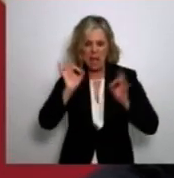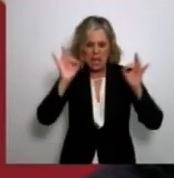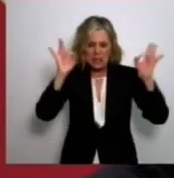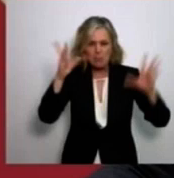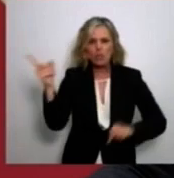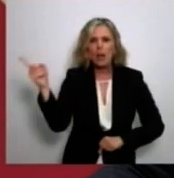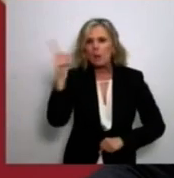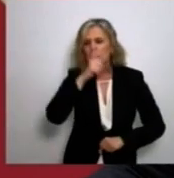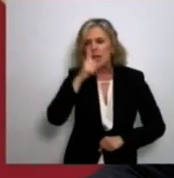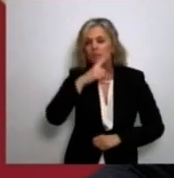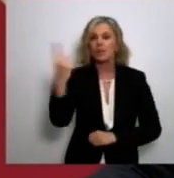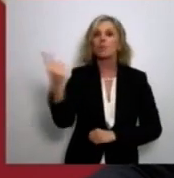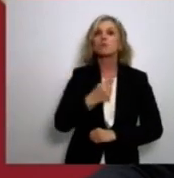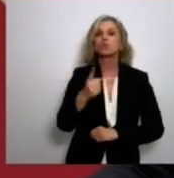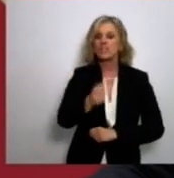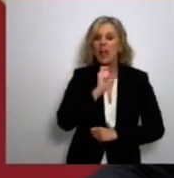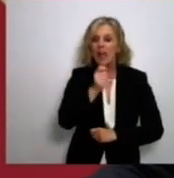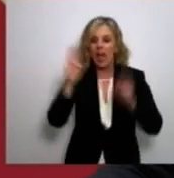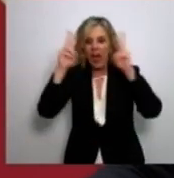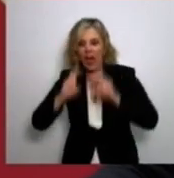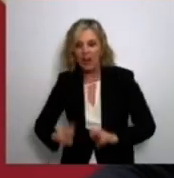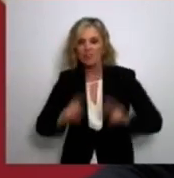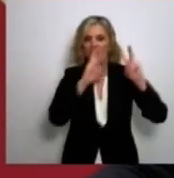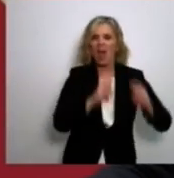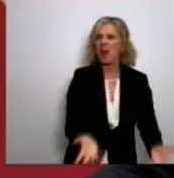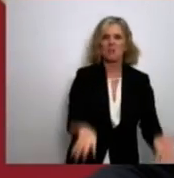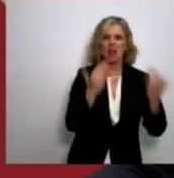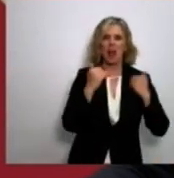γκάλοπ. Γνωρίζουμε τα γκάλοπ, τα αληθινά.